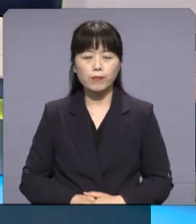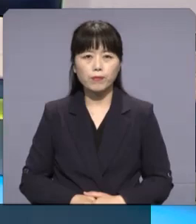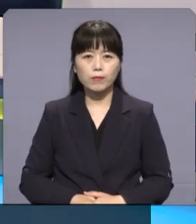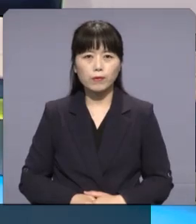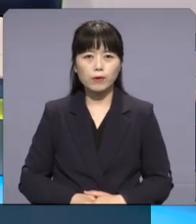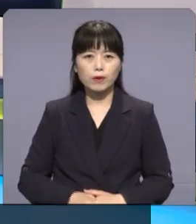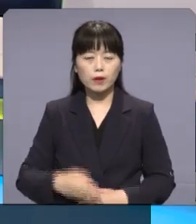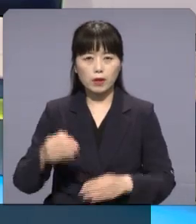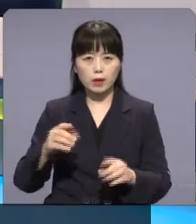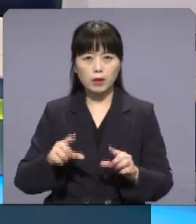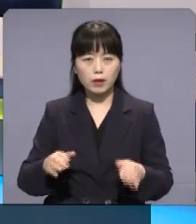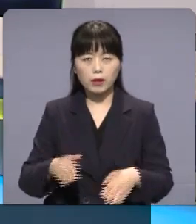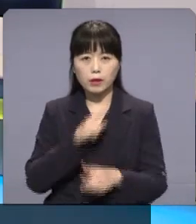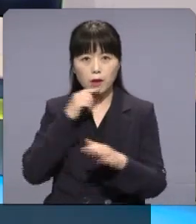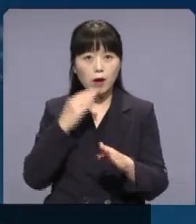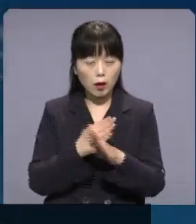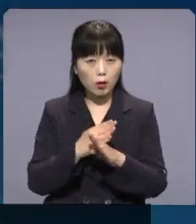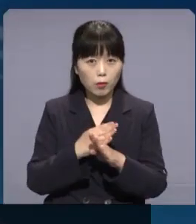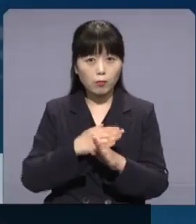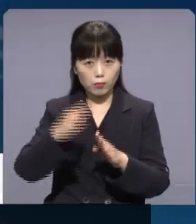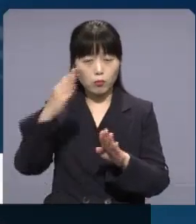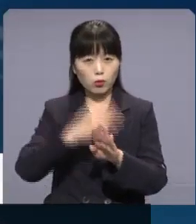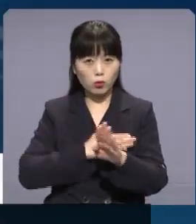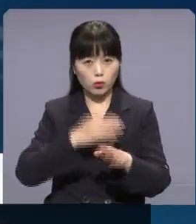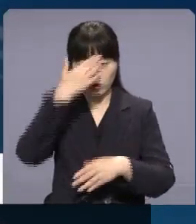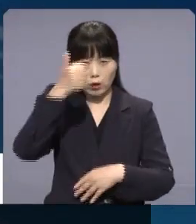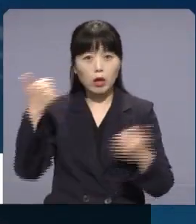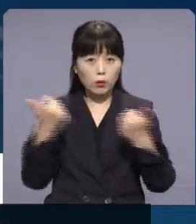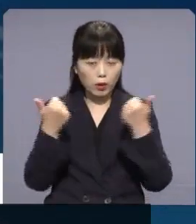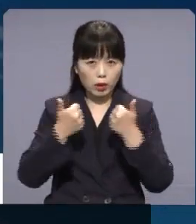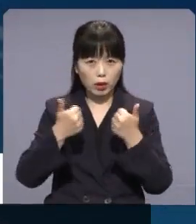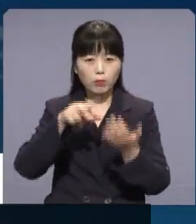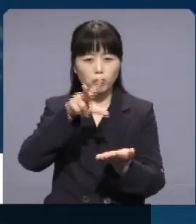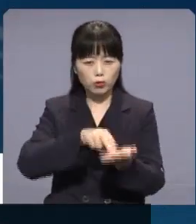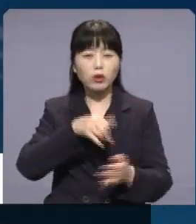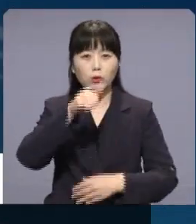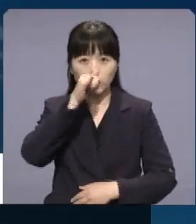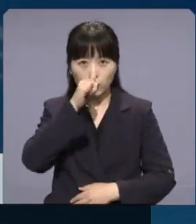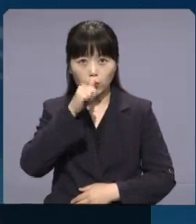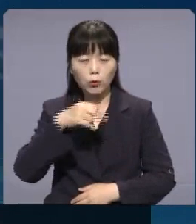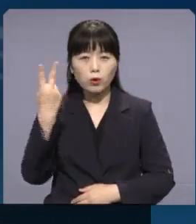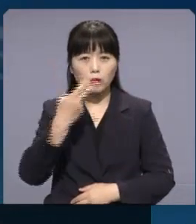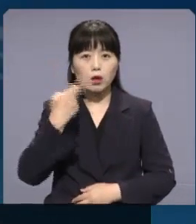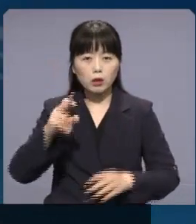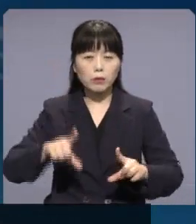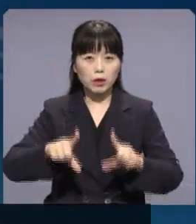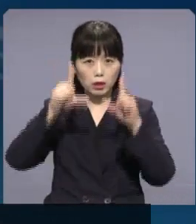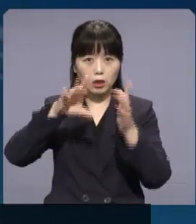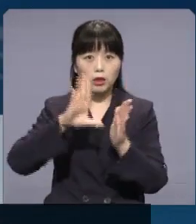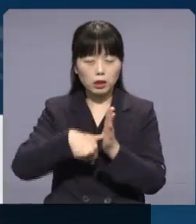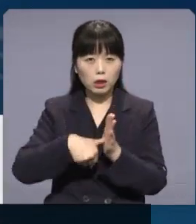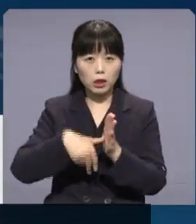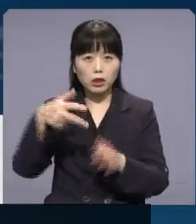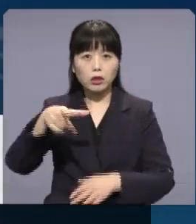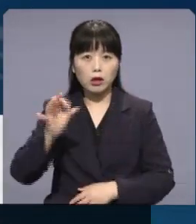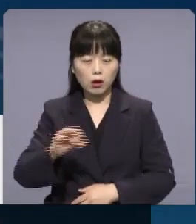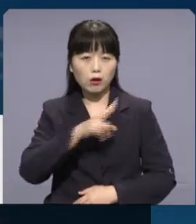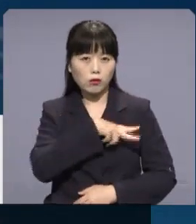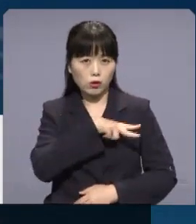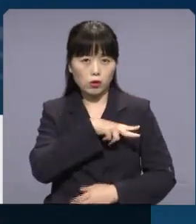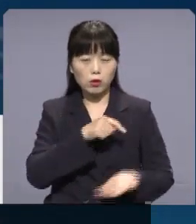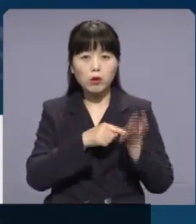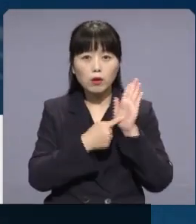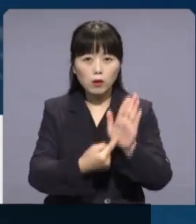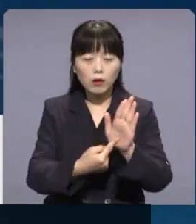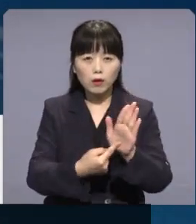2007년 남북 정상회담 대화록 공개될 때 그때 논란이 2012년에 있었거든요. 2012년 당시 이제 정문원 의원이 공개를 했던